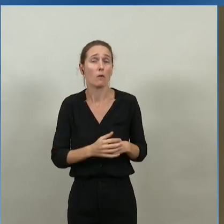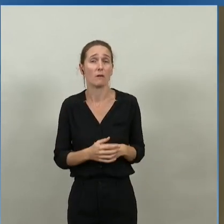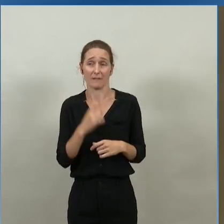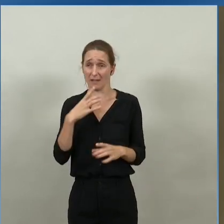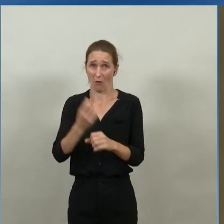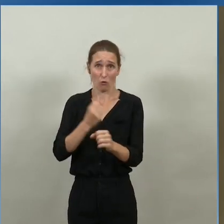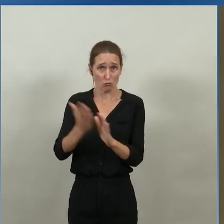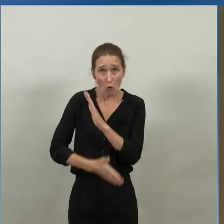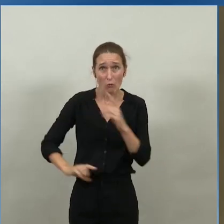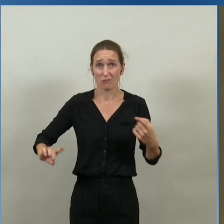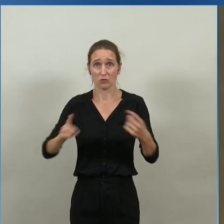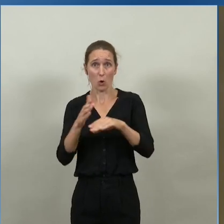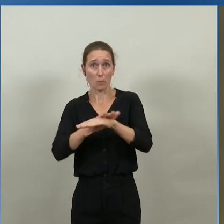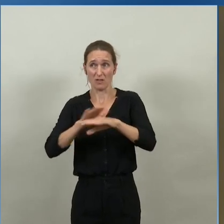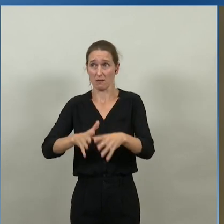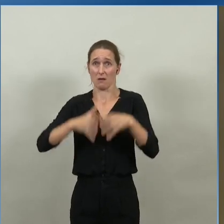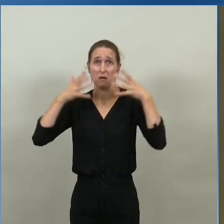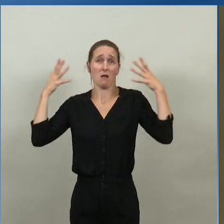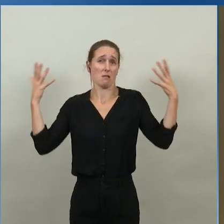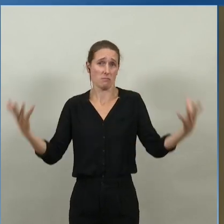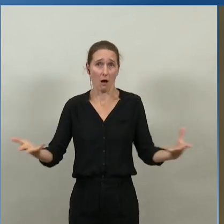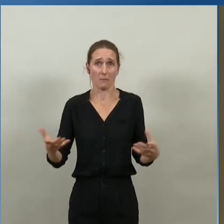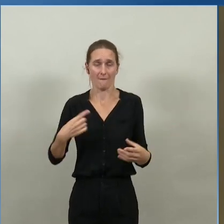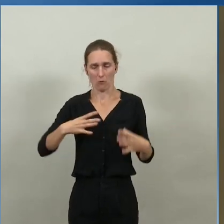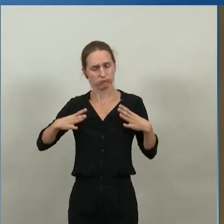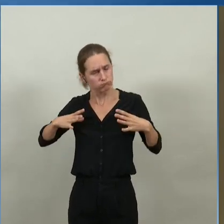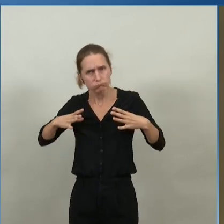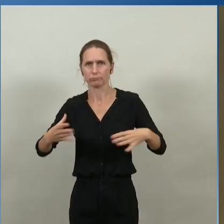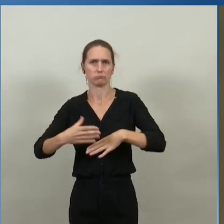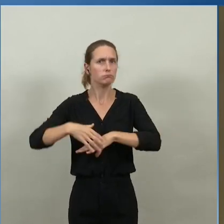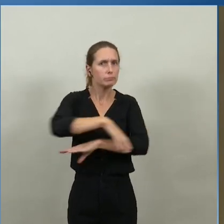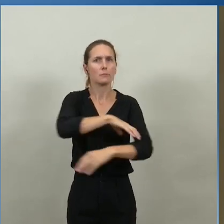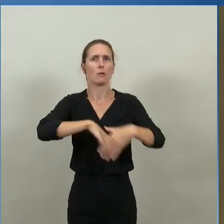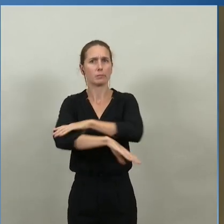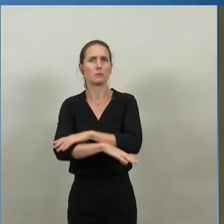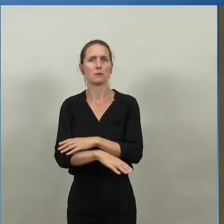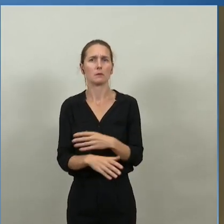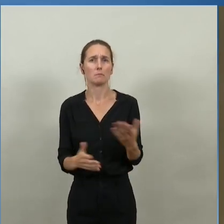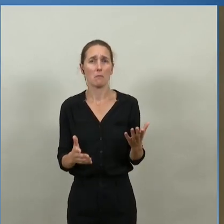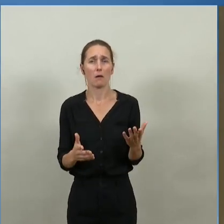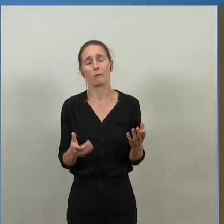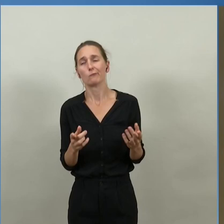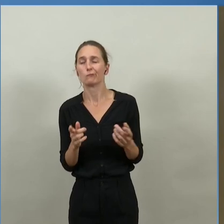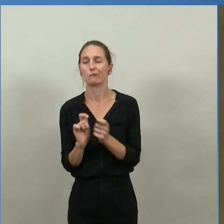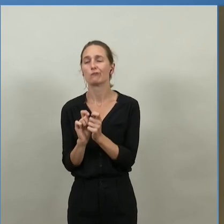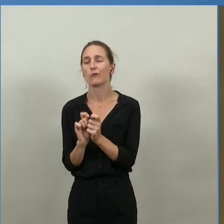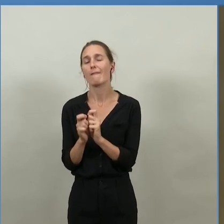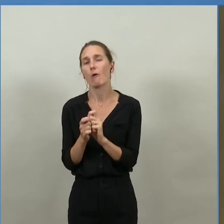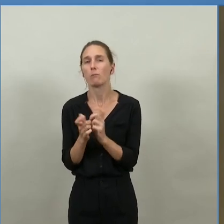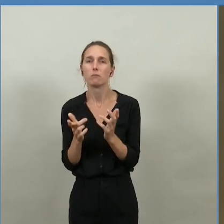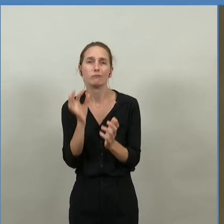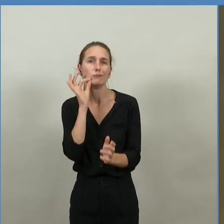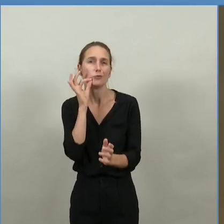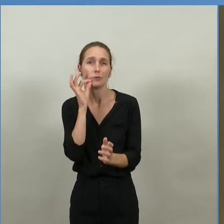géopolitique de grande dimension sur lequel il faut y aller mais pas uniquement donc une petite réforme une petite réforme ça